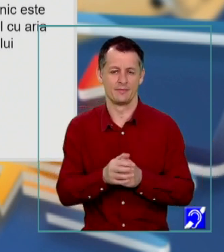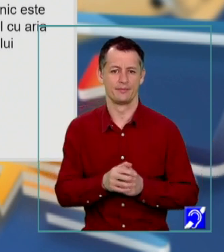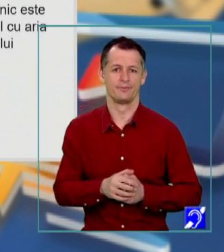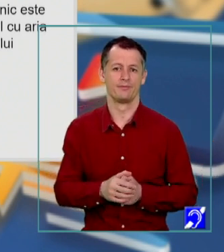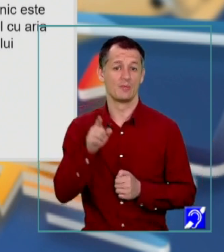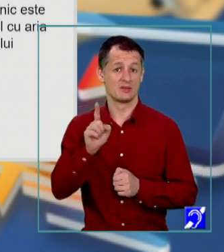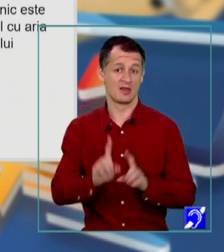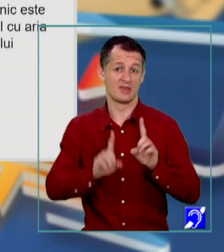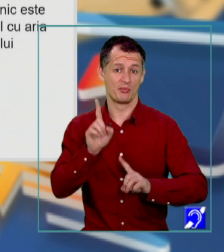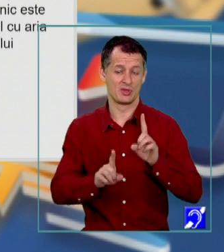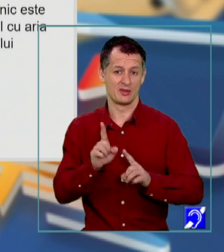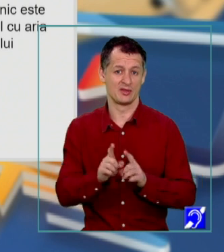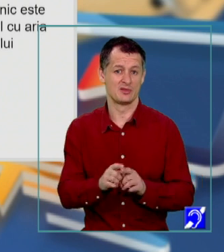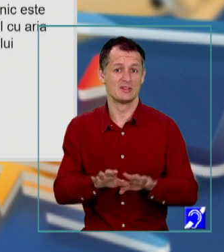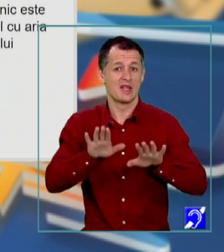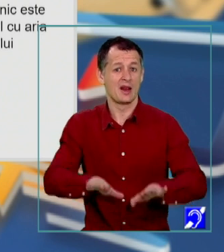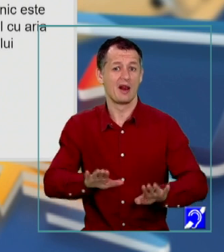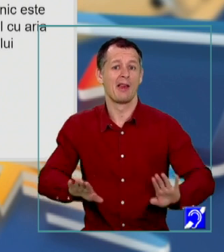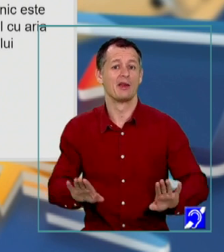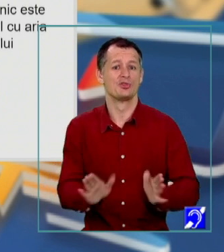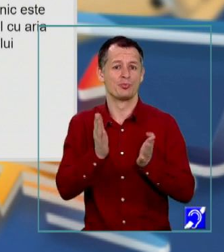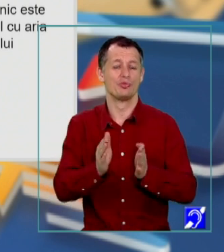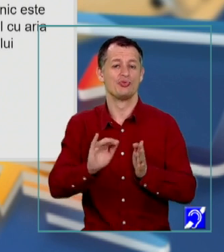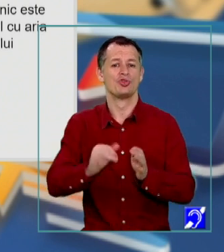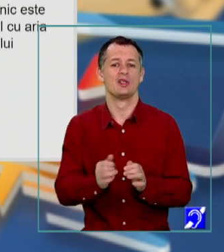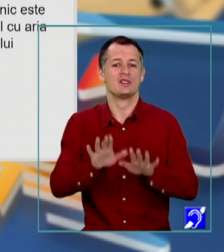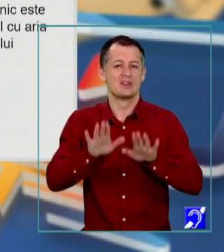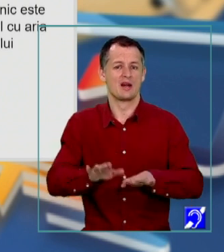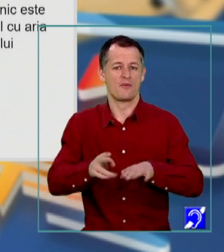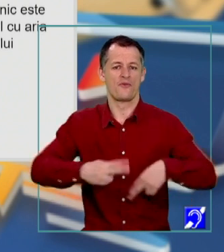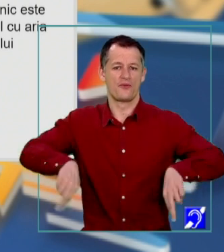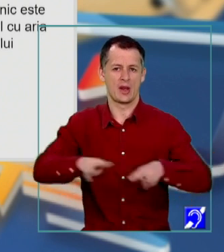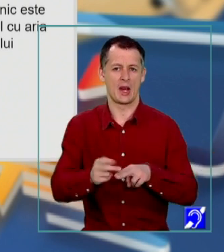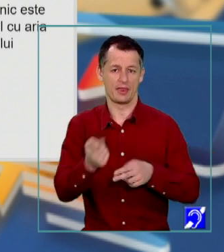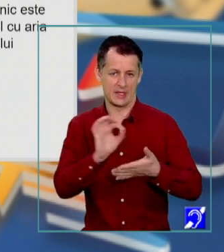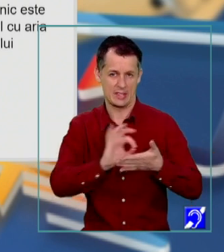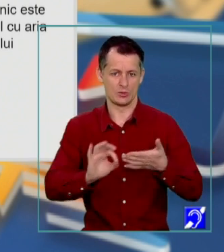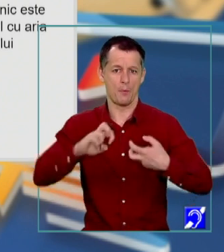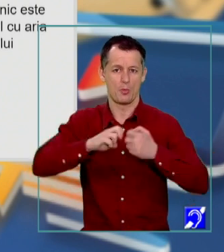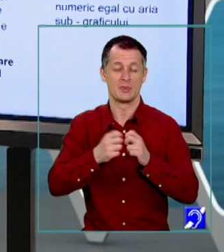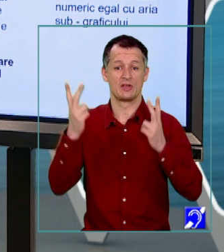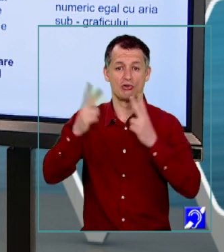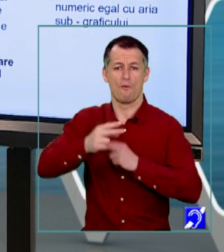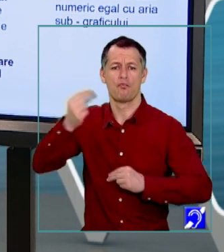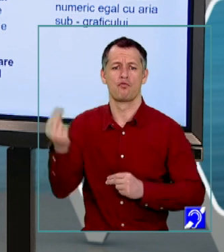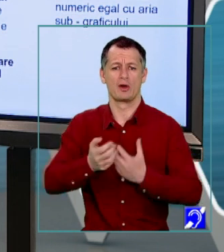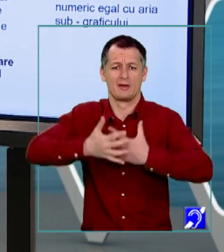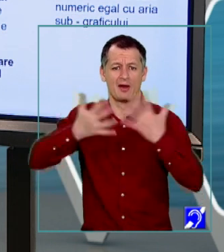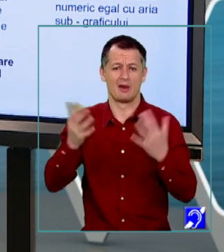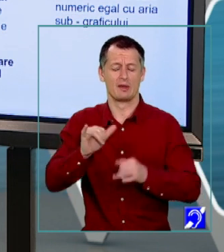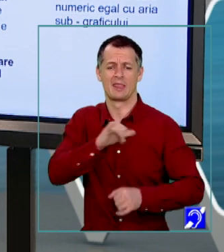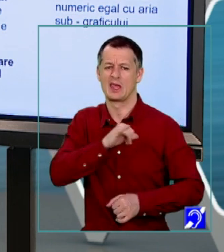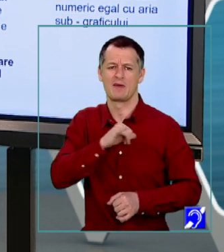interne depinde de starea inițială și starea finală. Din textul problemei se înțelege foarte clar că, indiferent